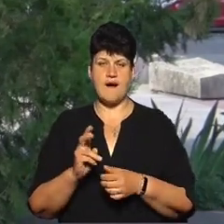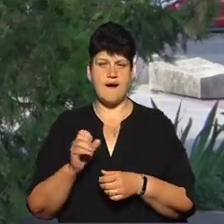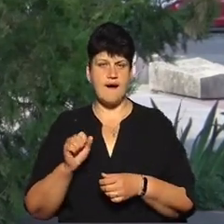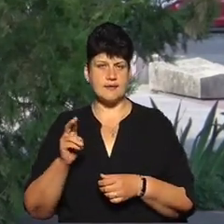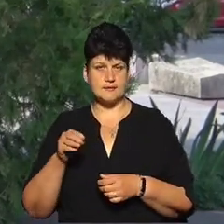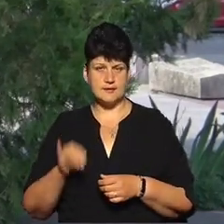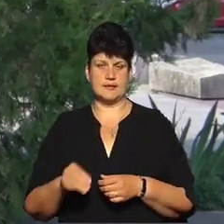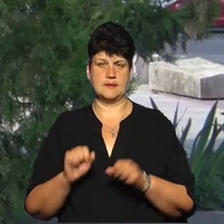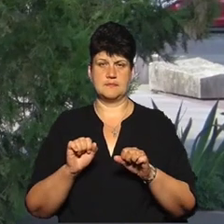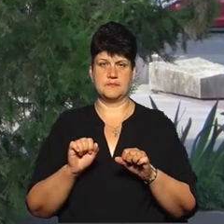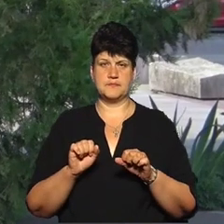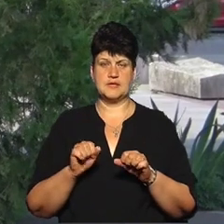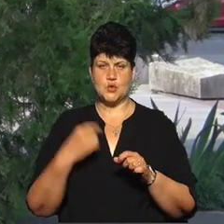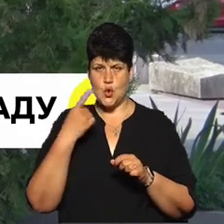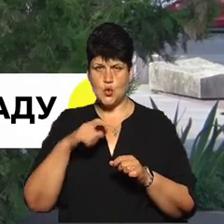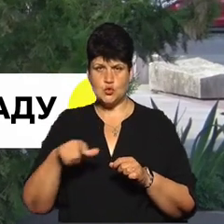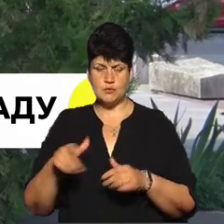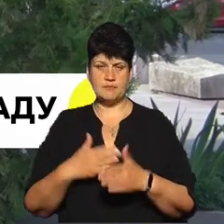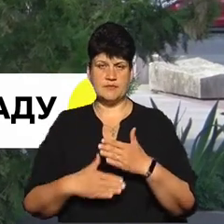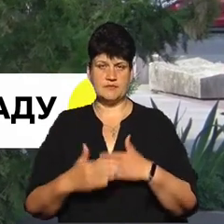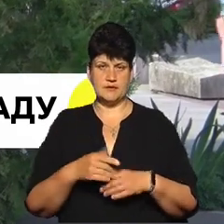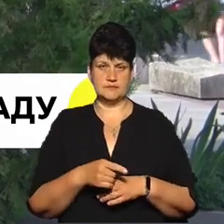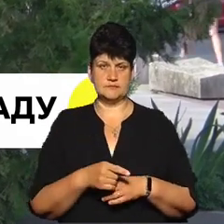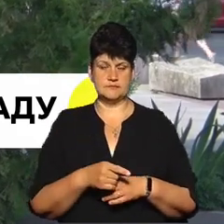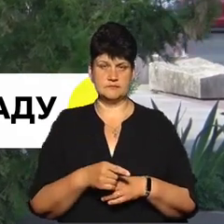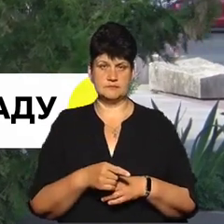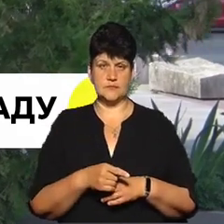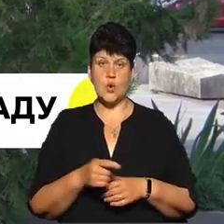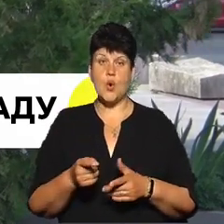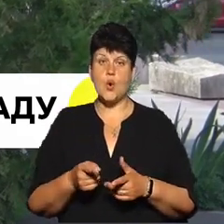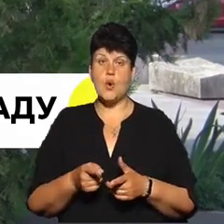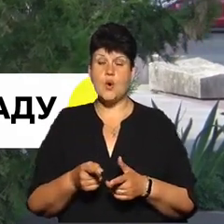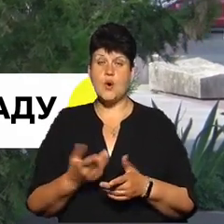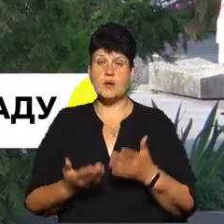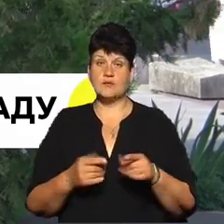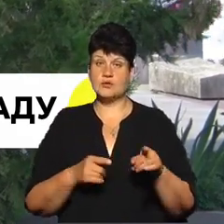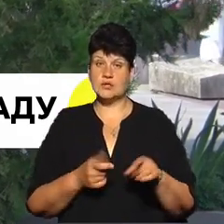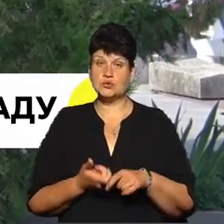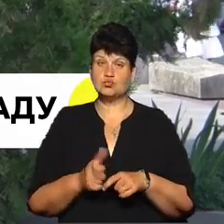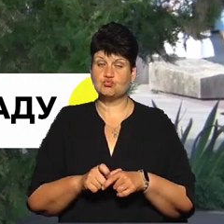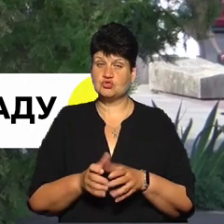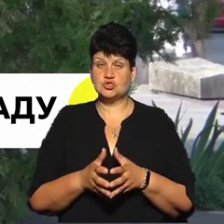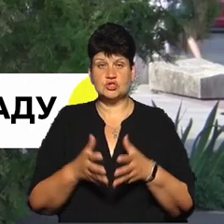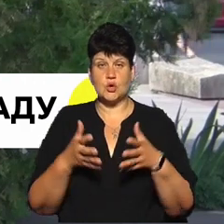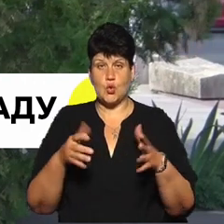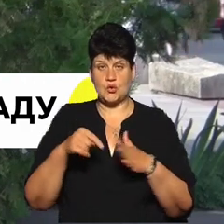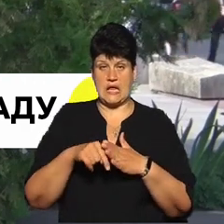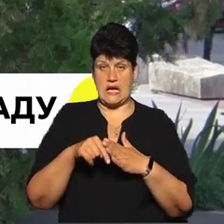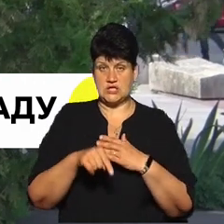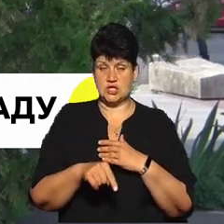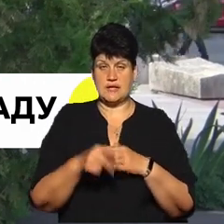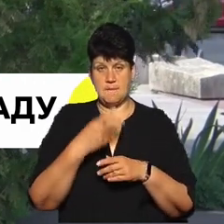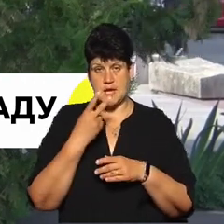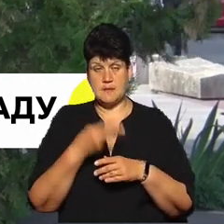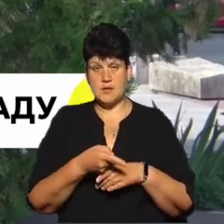із особами інвалідами, однак вона дуже широкого значення, і там, зокрема, передбачено, що органи